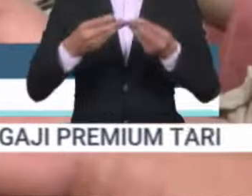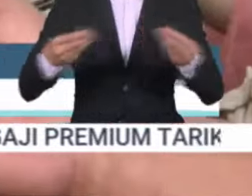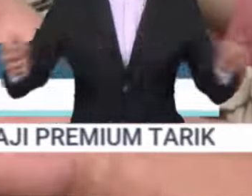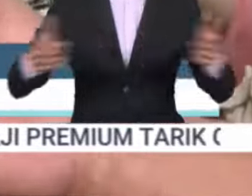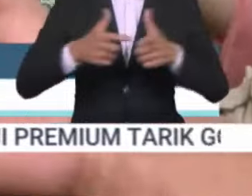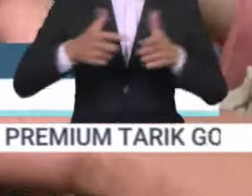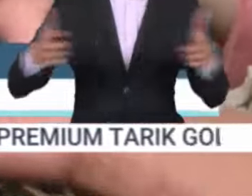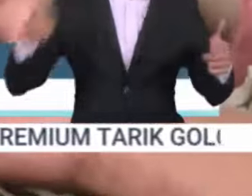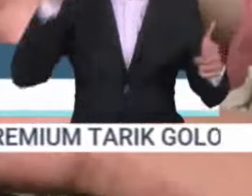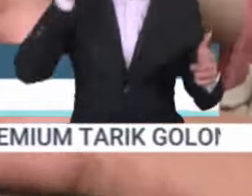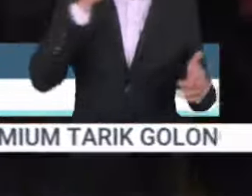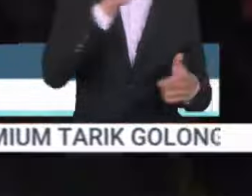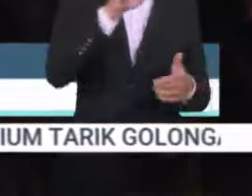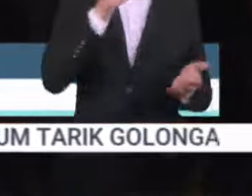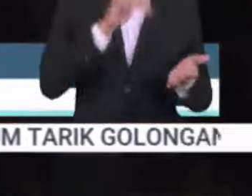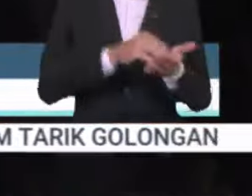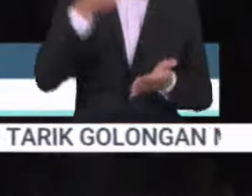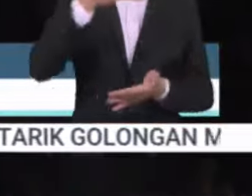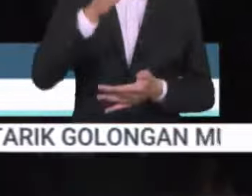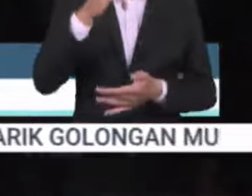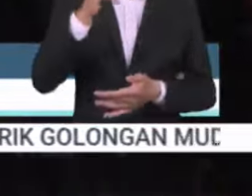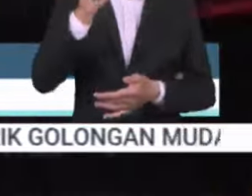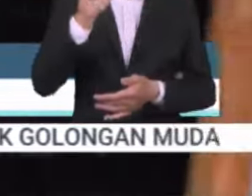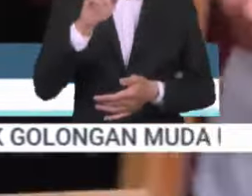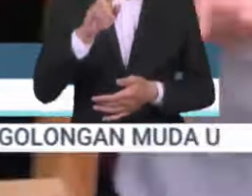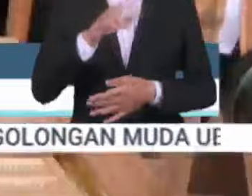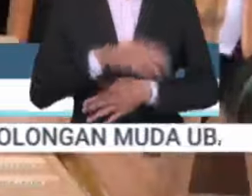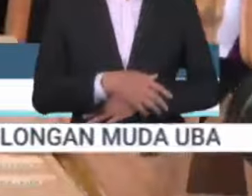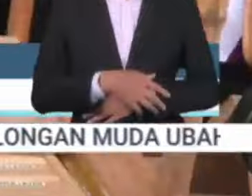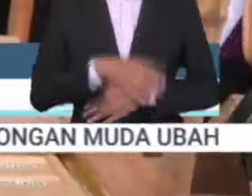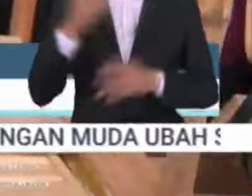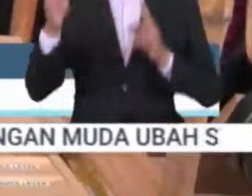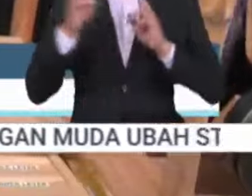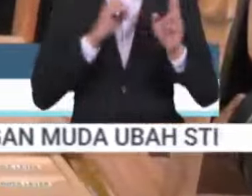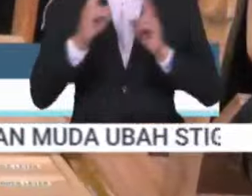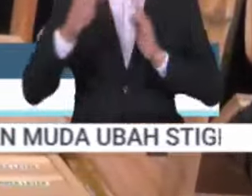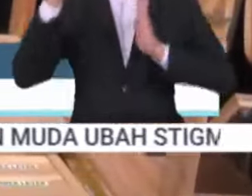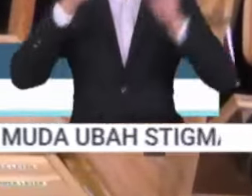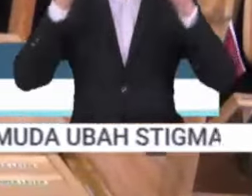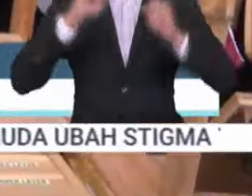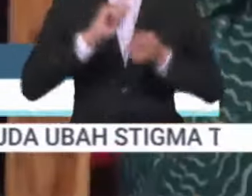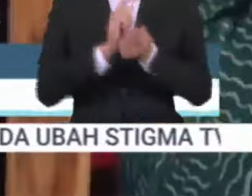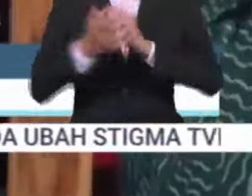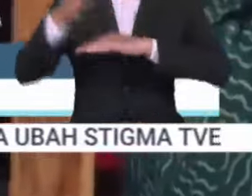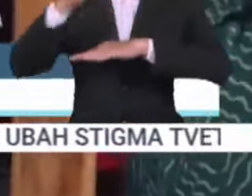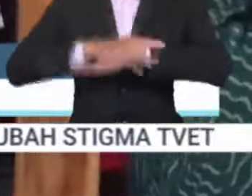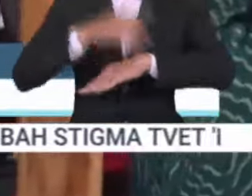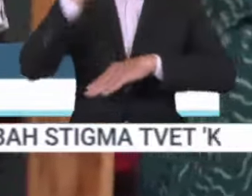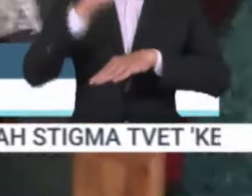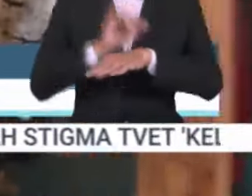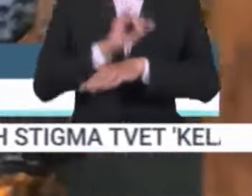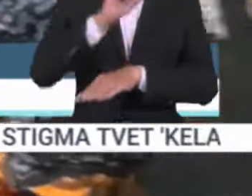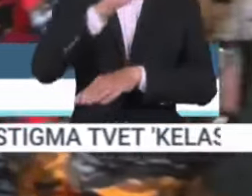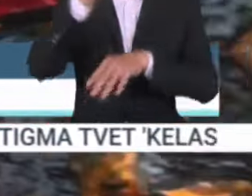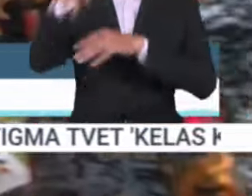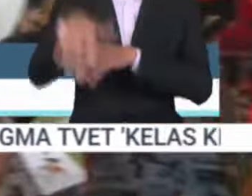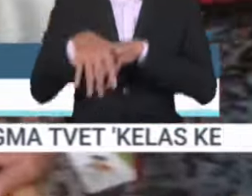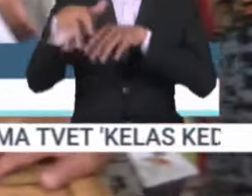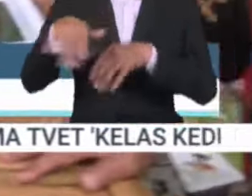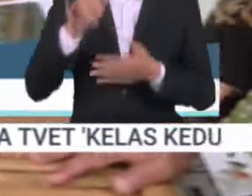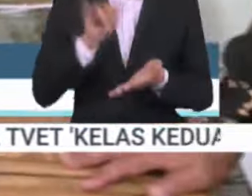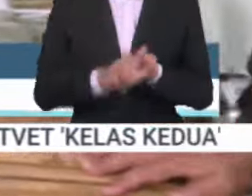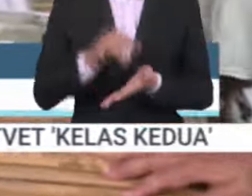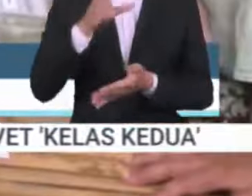dalam 2,000 hektar. Tambah beliau, Malaysia mampu menjadi platform untuk industri tanaman tersebut.